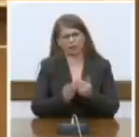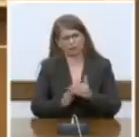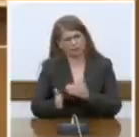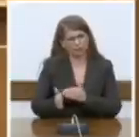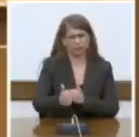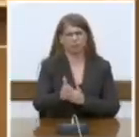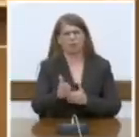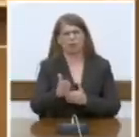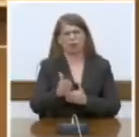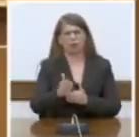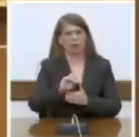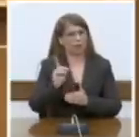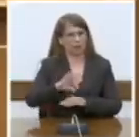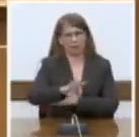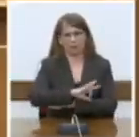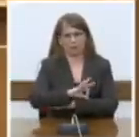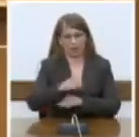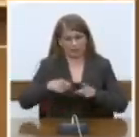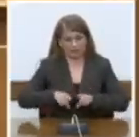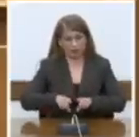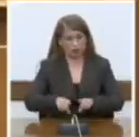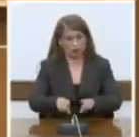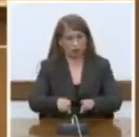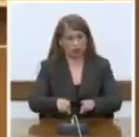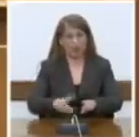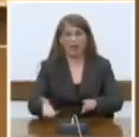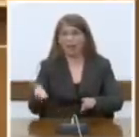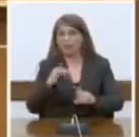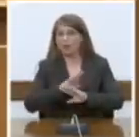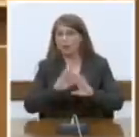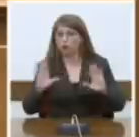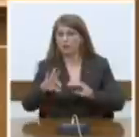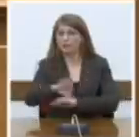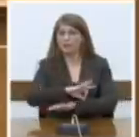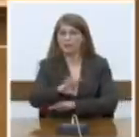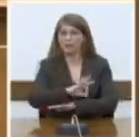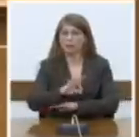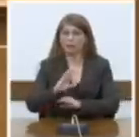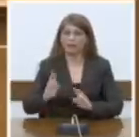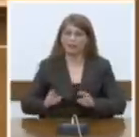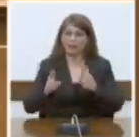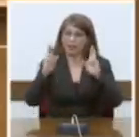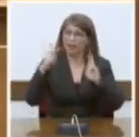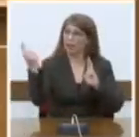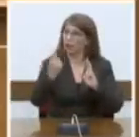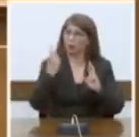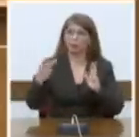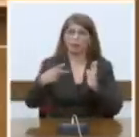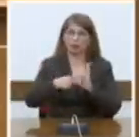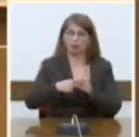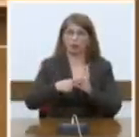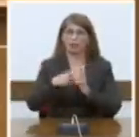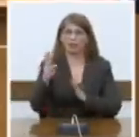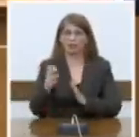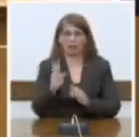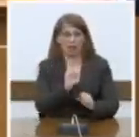Δεν υπάρχει σχεδιασμός, αλλά ταυτόχρονα, προσέξτε, δεν έχουμε ούτε καν σχεδιασμό για την ενέργεια και το κλίμα για το 2030. Κατάφερε ο κύριος Κρέκας να αφήσει